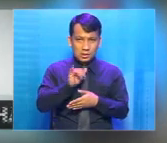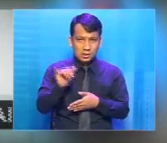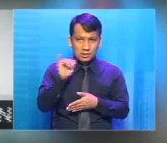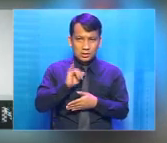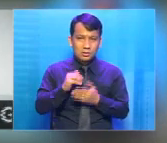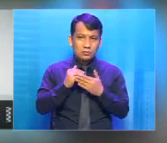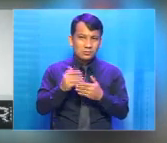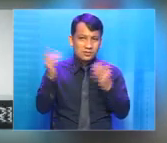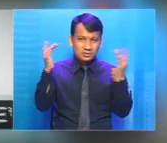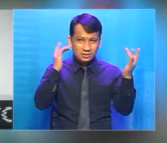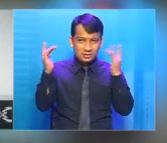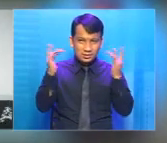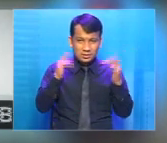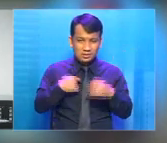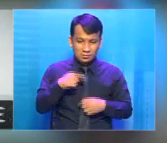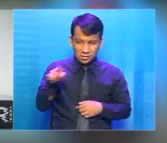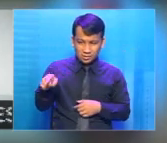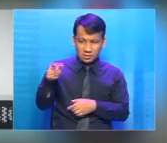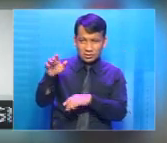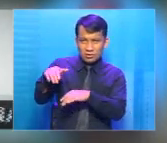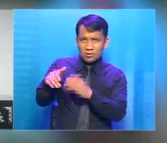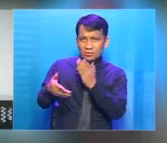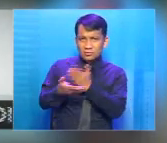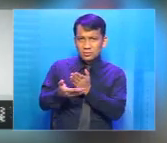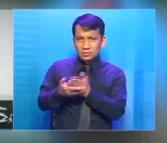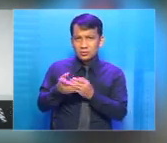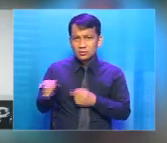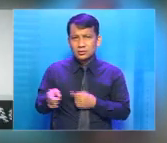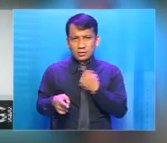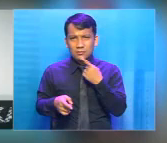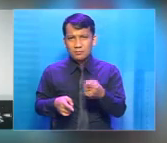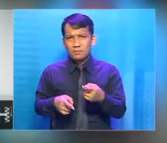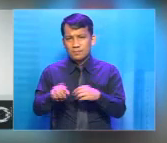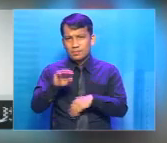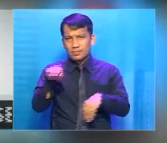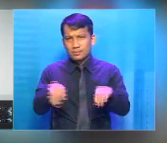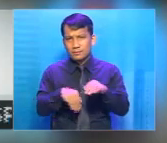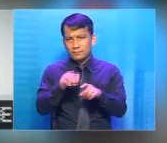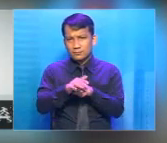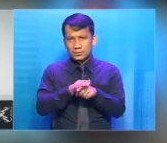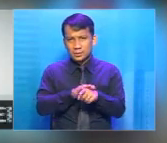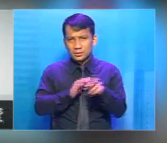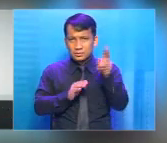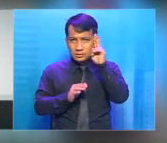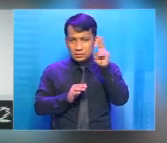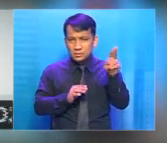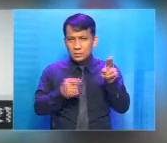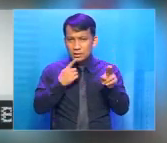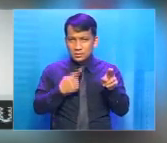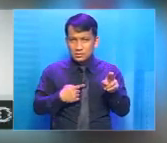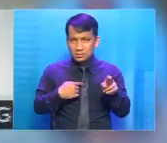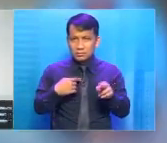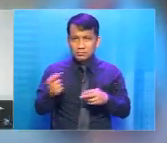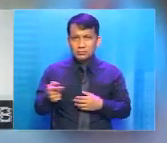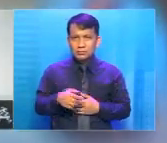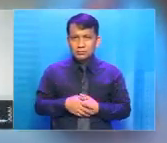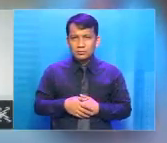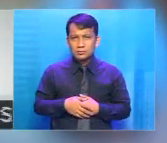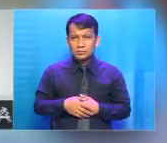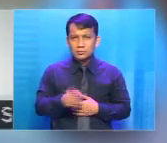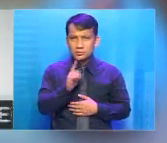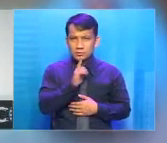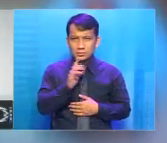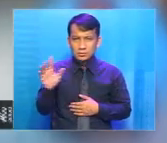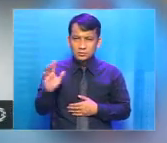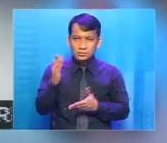And then pag sinisita, sila pa yung galit. Dapat kayo nagpapatupad. Parang maamong tupa naman si Ubias na makausap ang inyong lingkod. Nangako